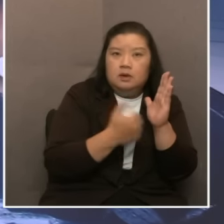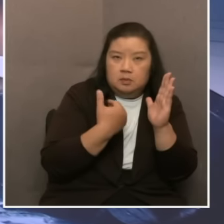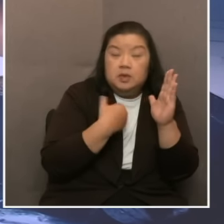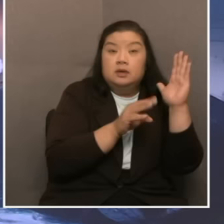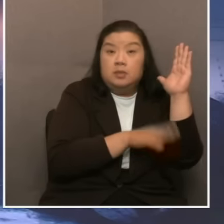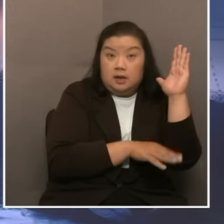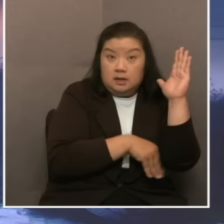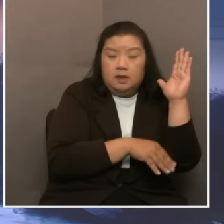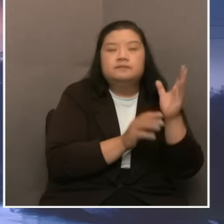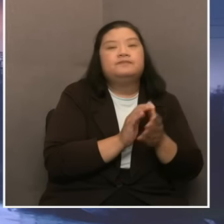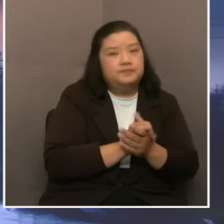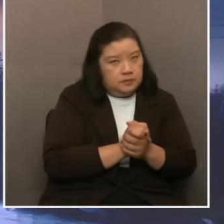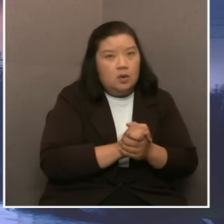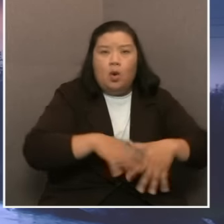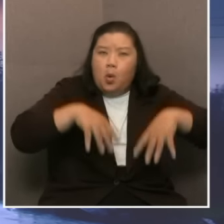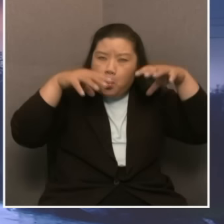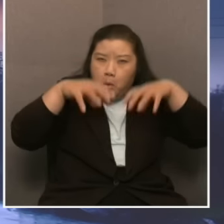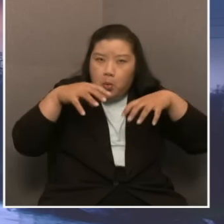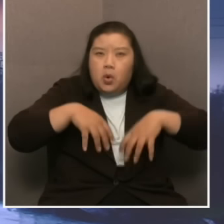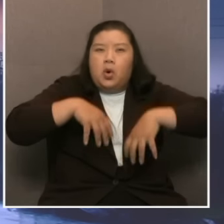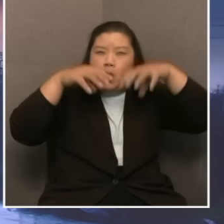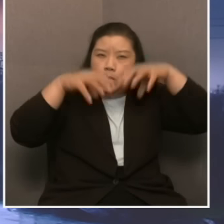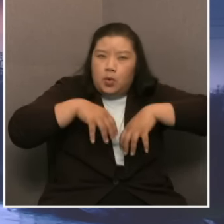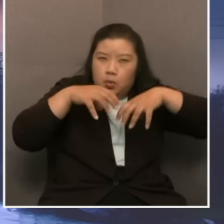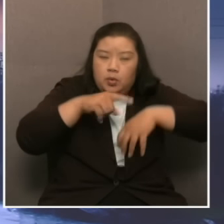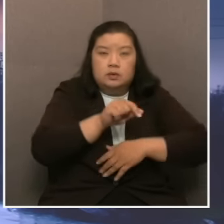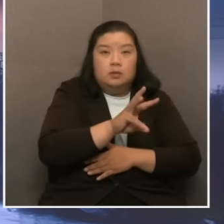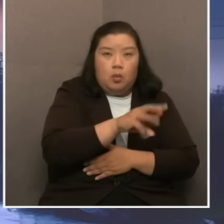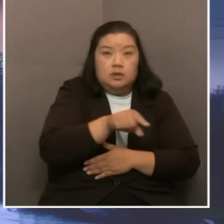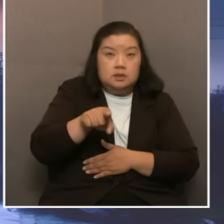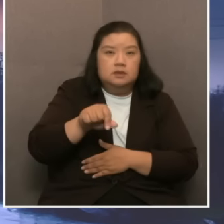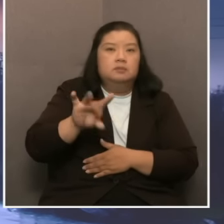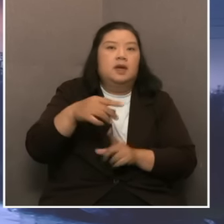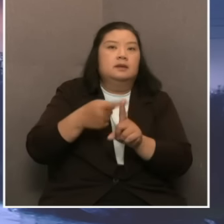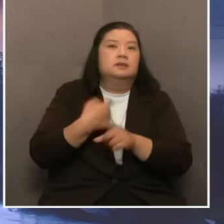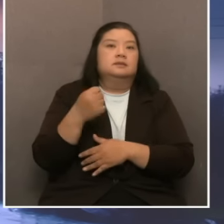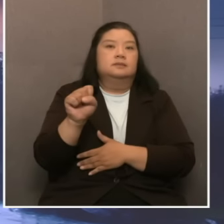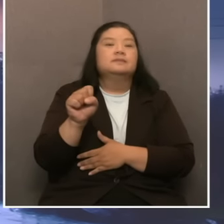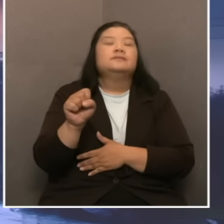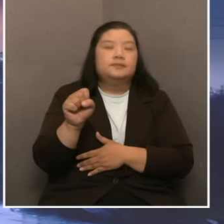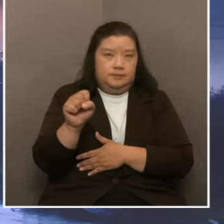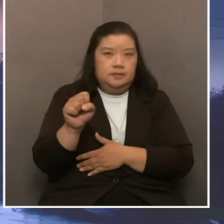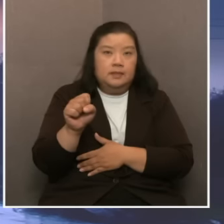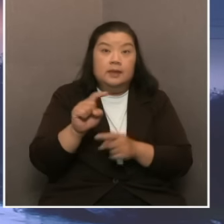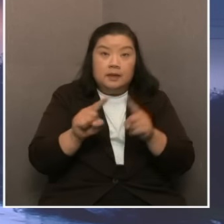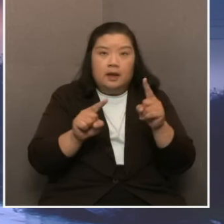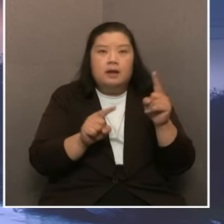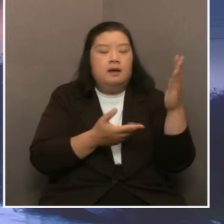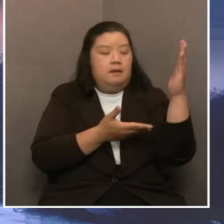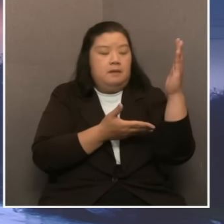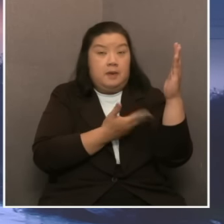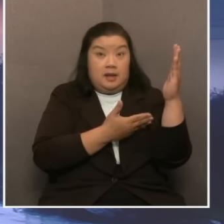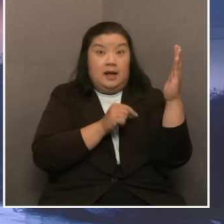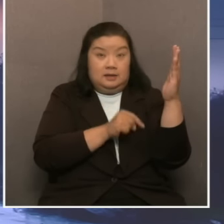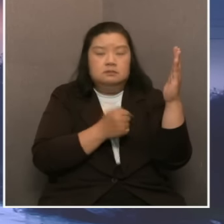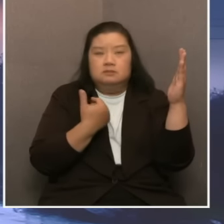ฝงตวันออกปริมาณฝนจะเพ่มมากขึ้นในชววที่ 26–28 ตุลาคมนี้ส่นภากใ้ฝั่ตวันตก ปริ